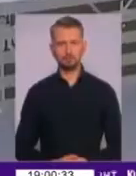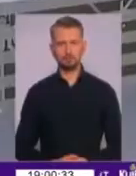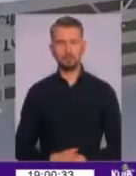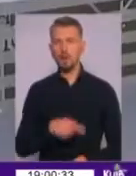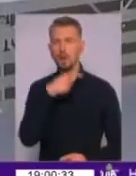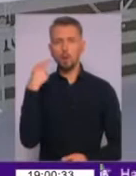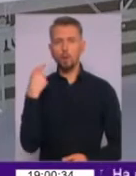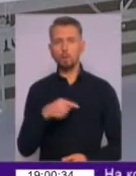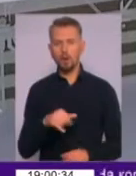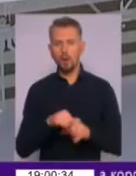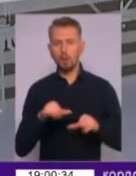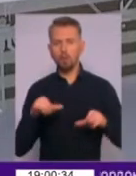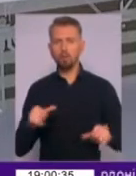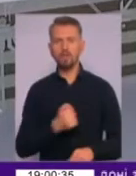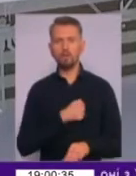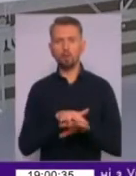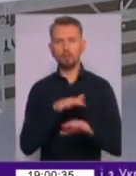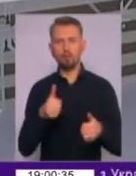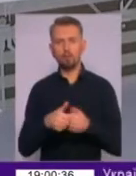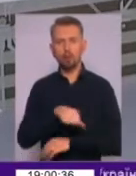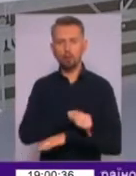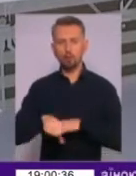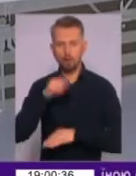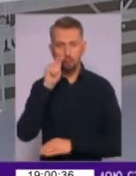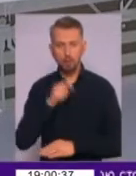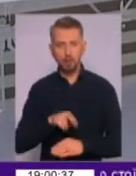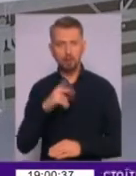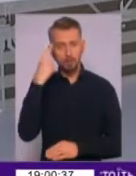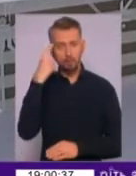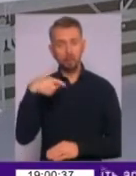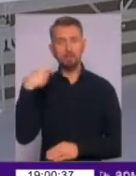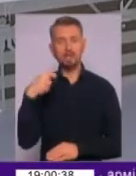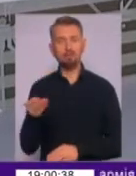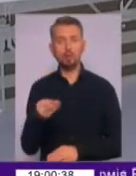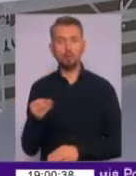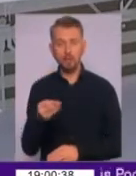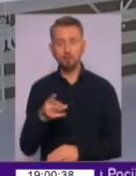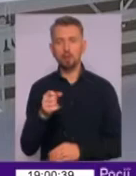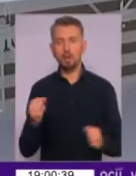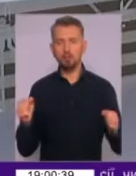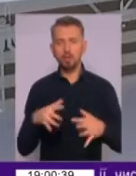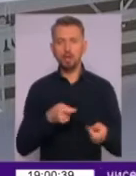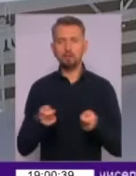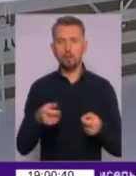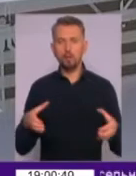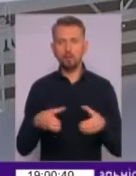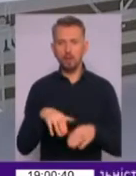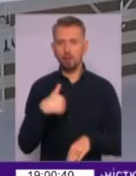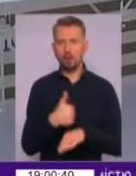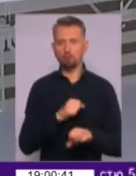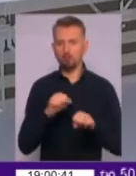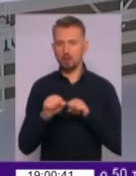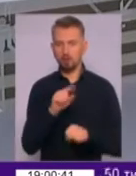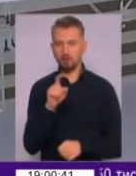Росія накопичила військову силу біля кордонів України. Як повідомив президент Петро Порошенко на оперативному зборі керівного складу Генштабу ЗСУ,